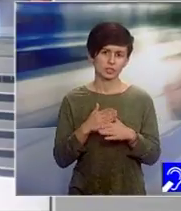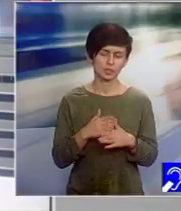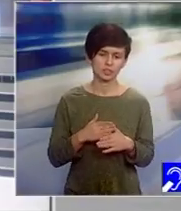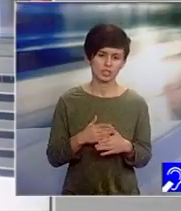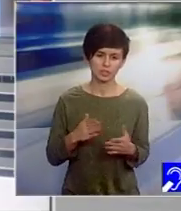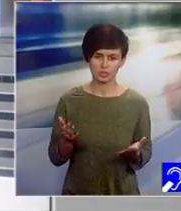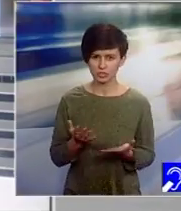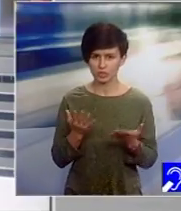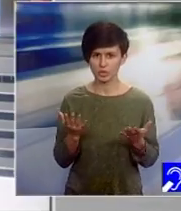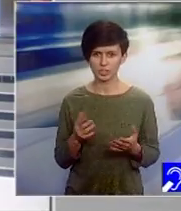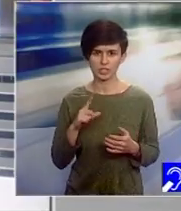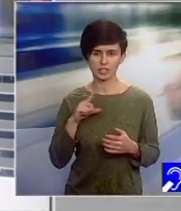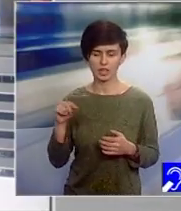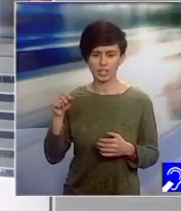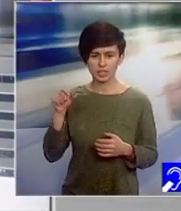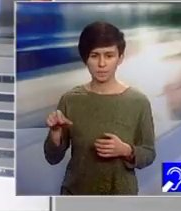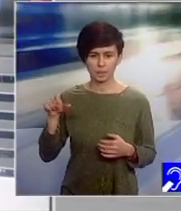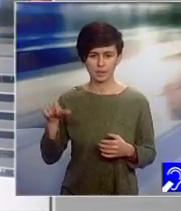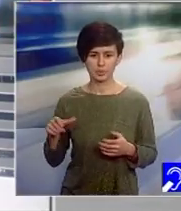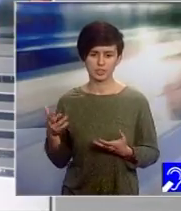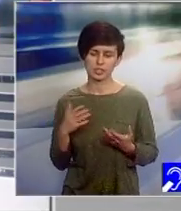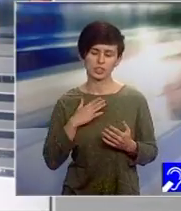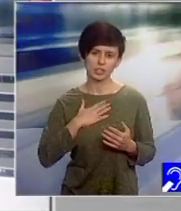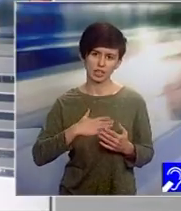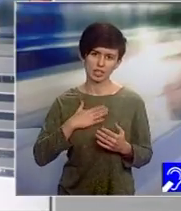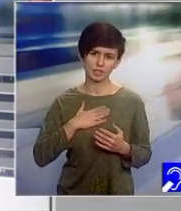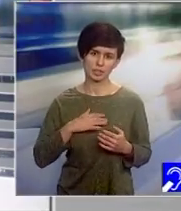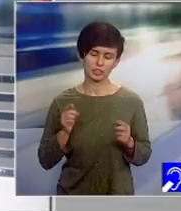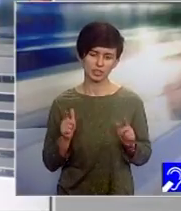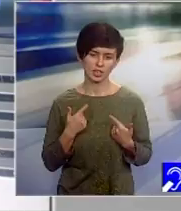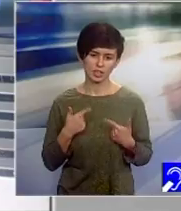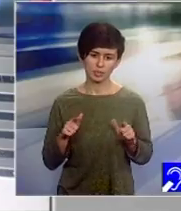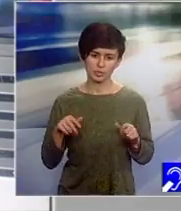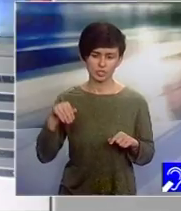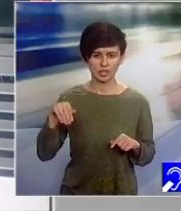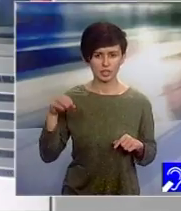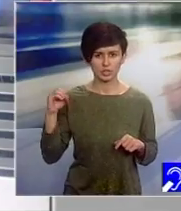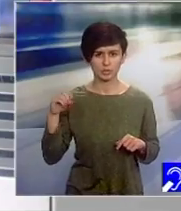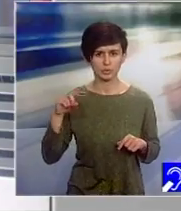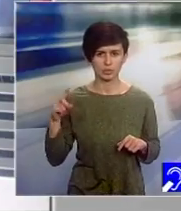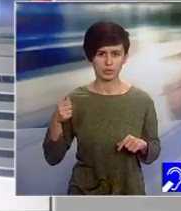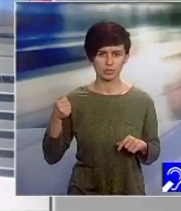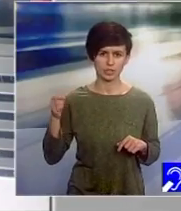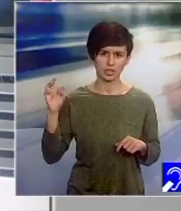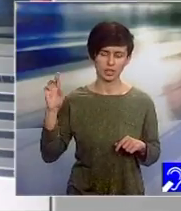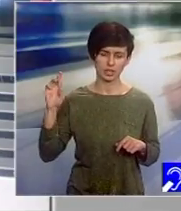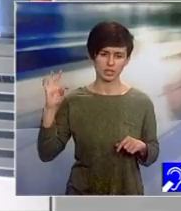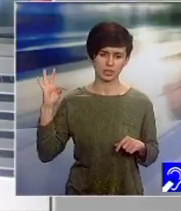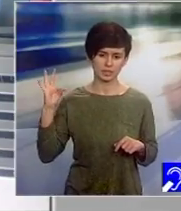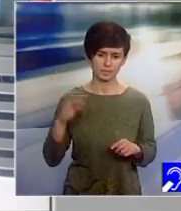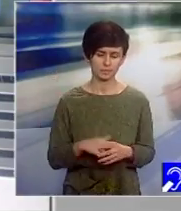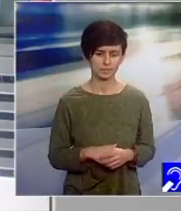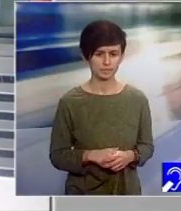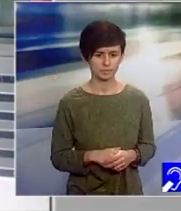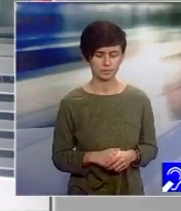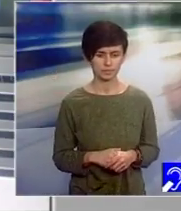lui Mozart și de această apropiere a noastră cu vestul Europei, cu cultura din vest și mai